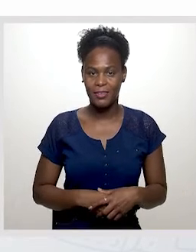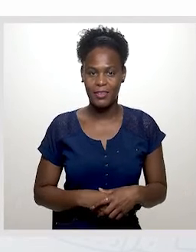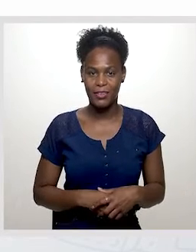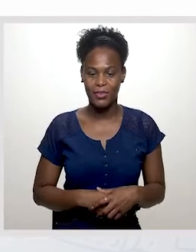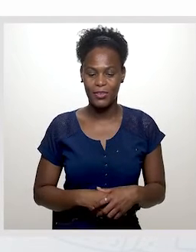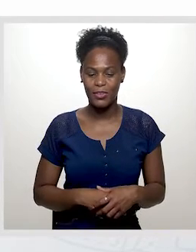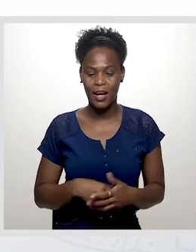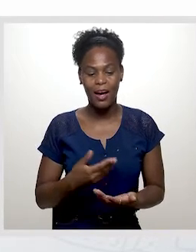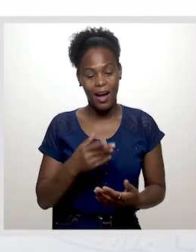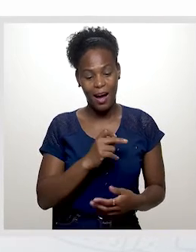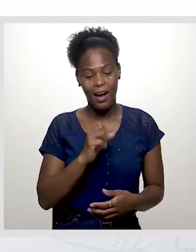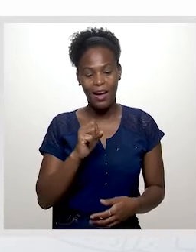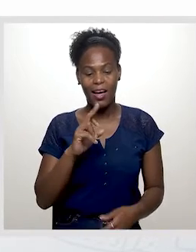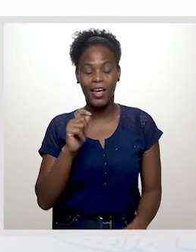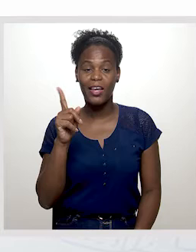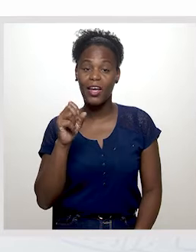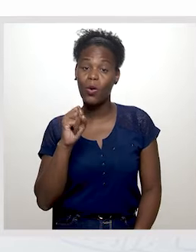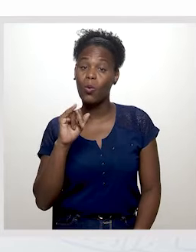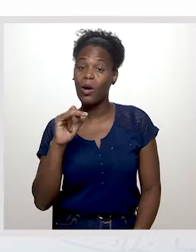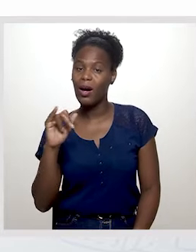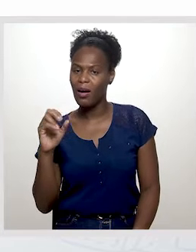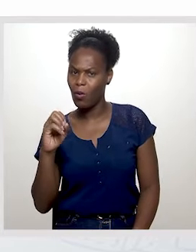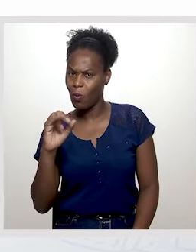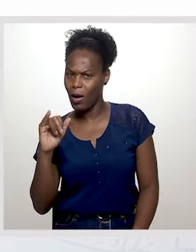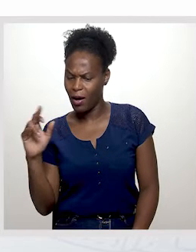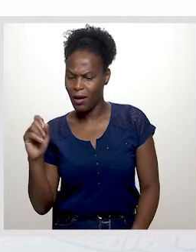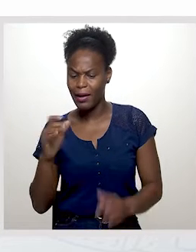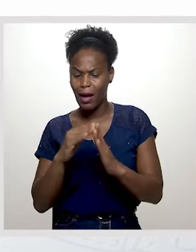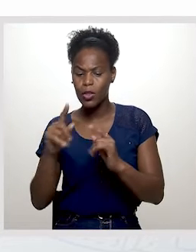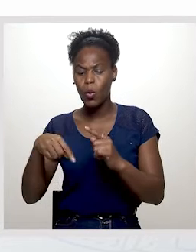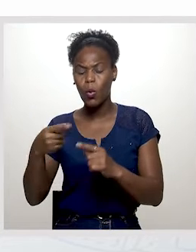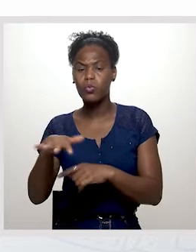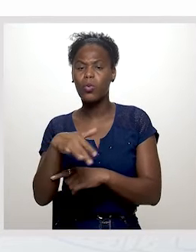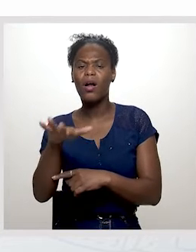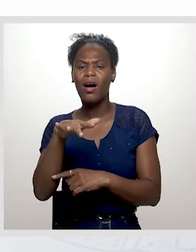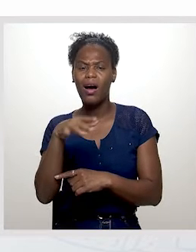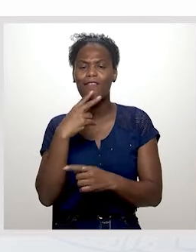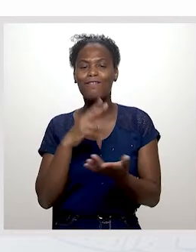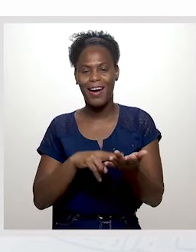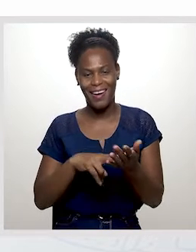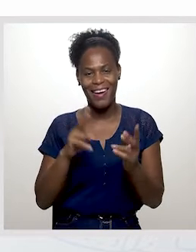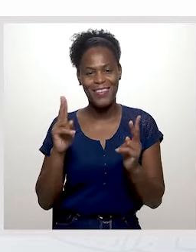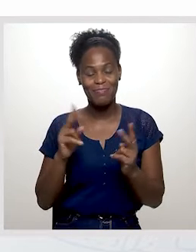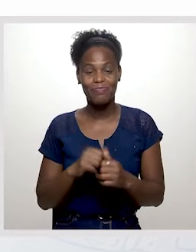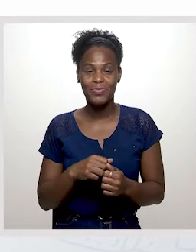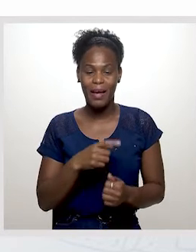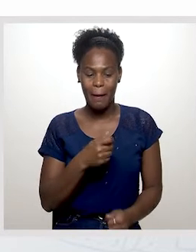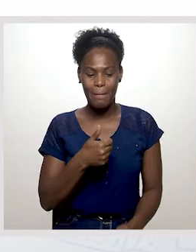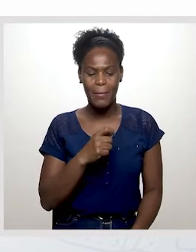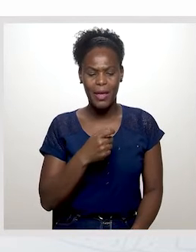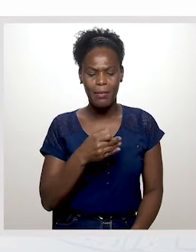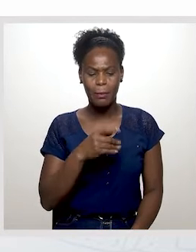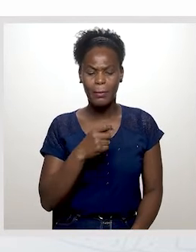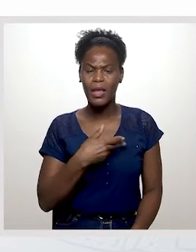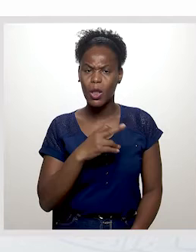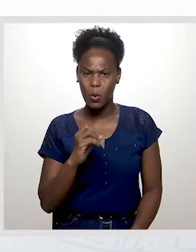Grégoire habite dans un autre quartier. C'est vrai ou c'est faux? Vrai. Très bien fait. Pedro connaît ses